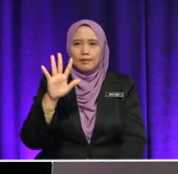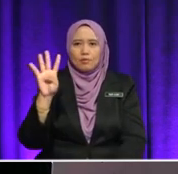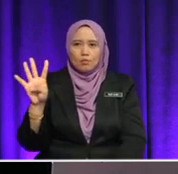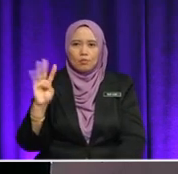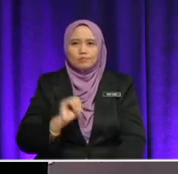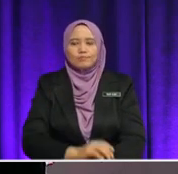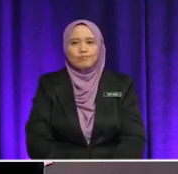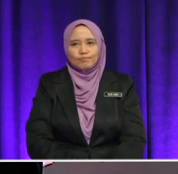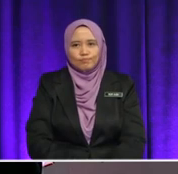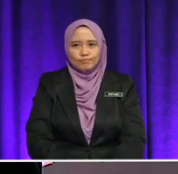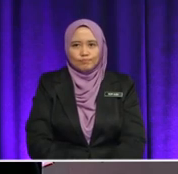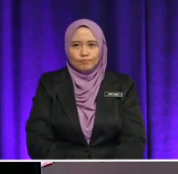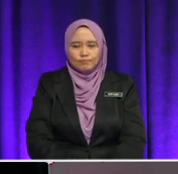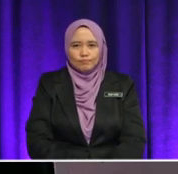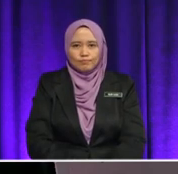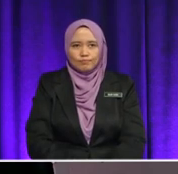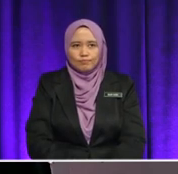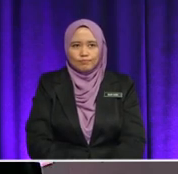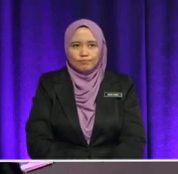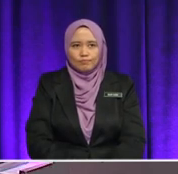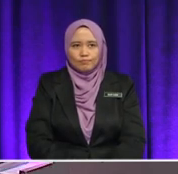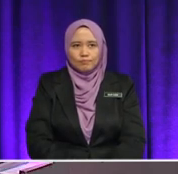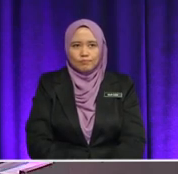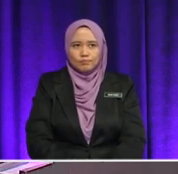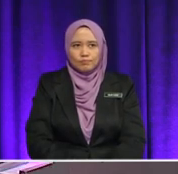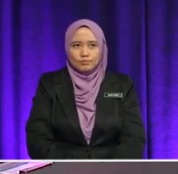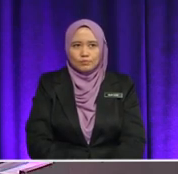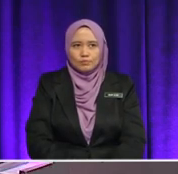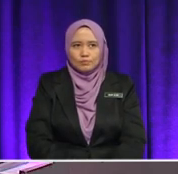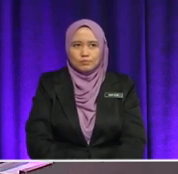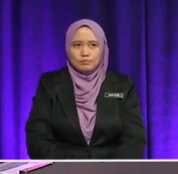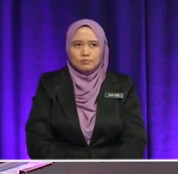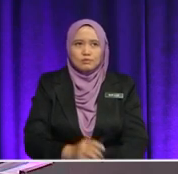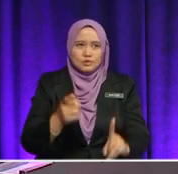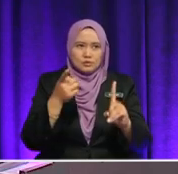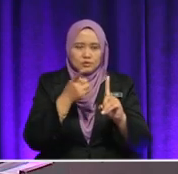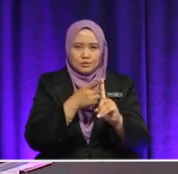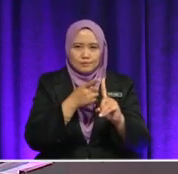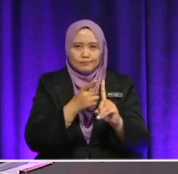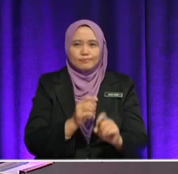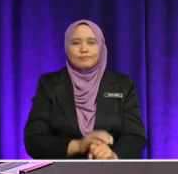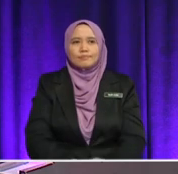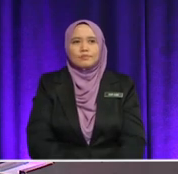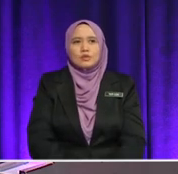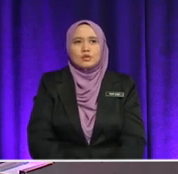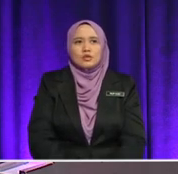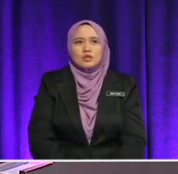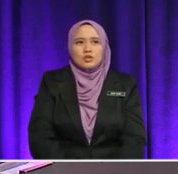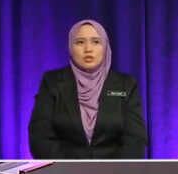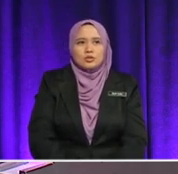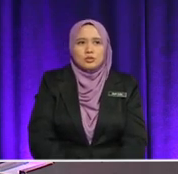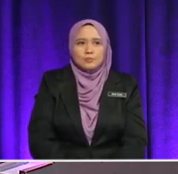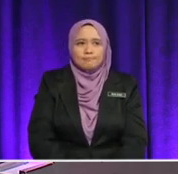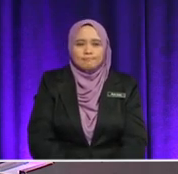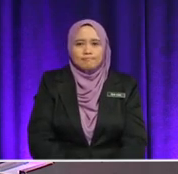1954 ini langkah 1 kata kunci bagi langkah 1 adalah suruhan Jaya peliharaya penentuan